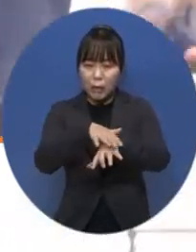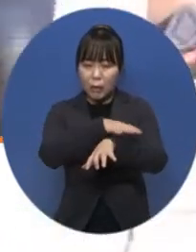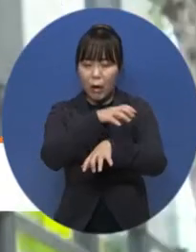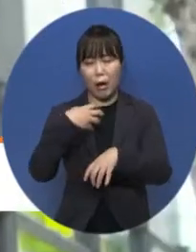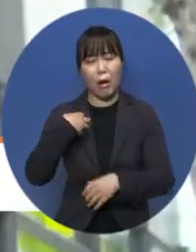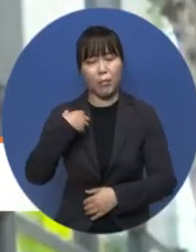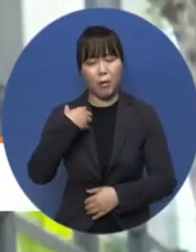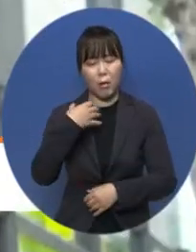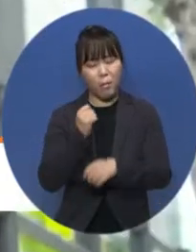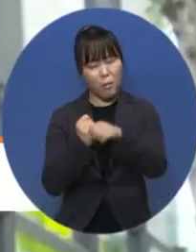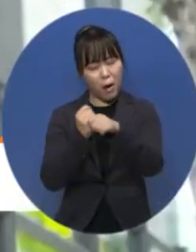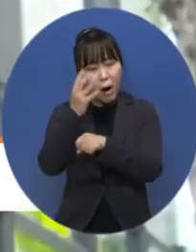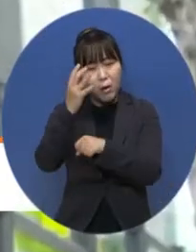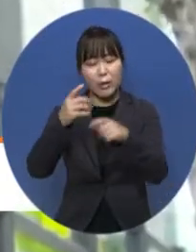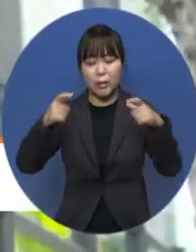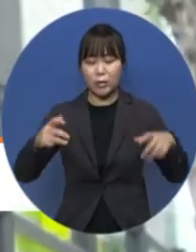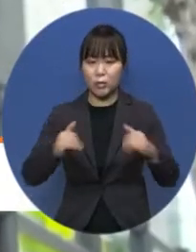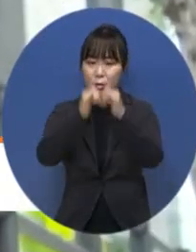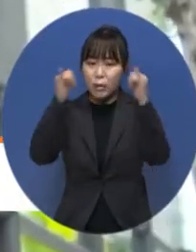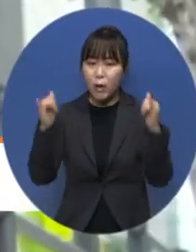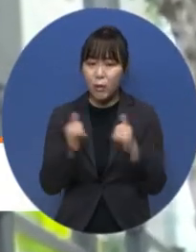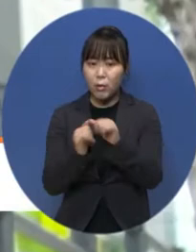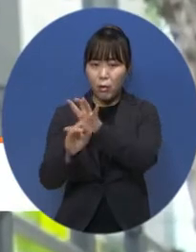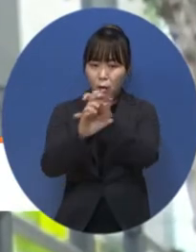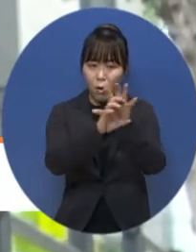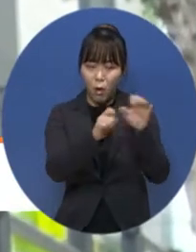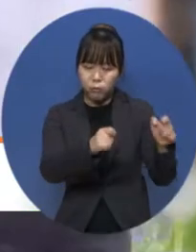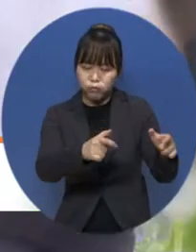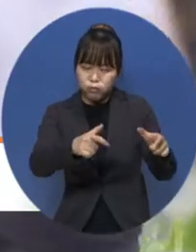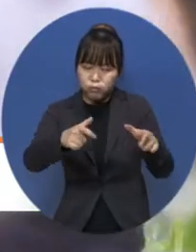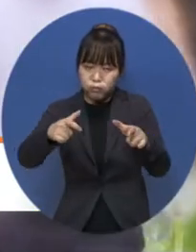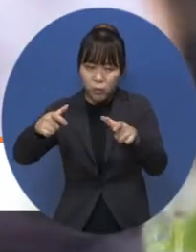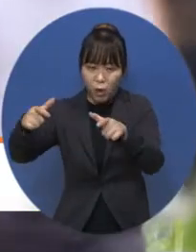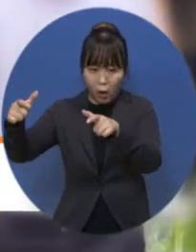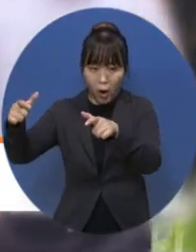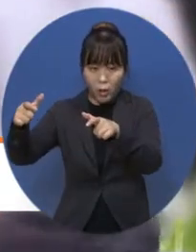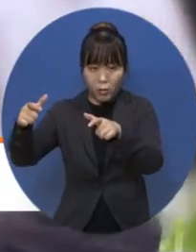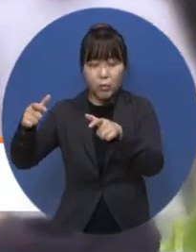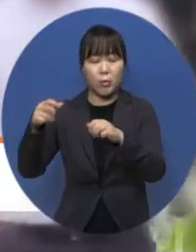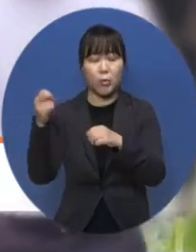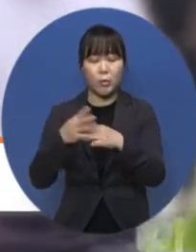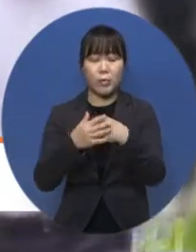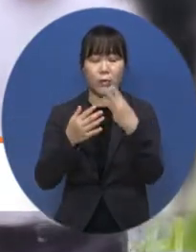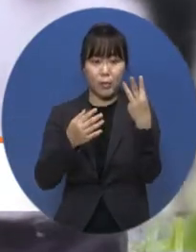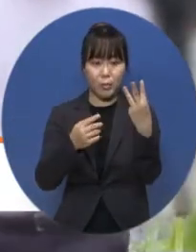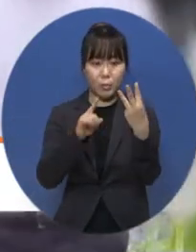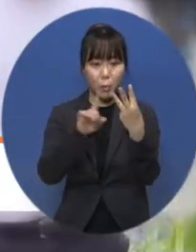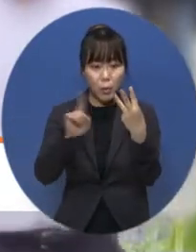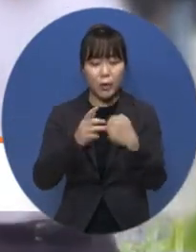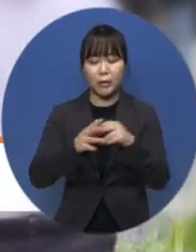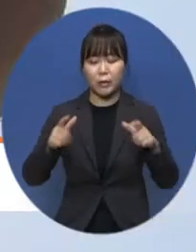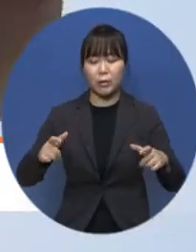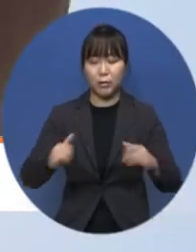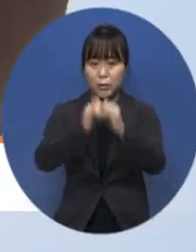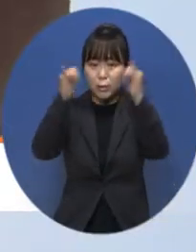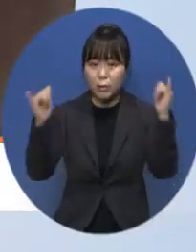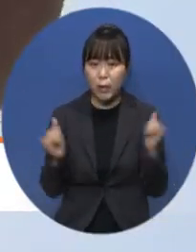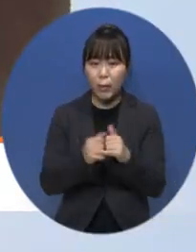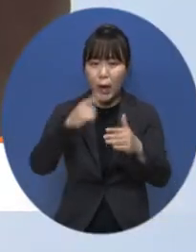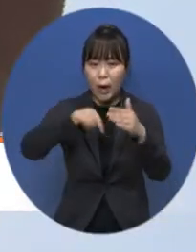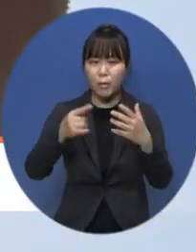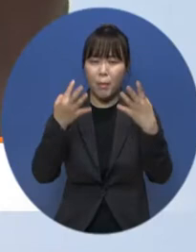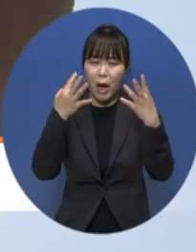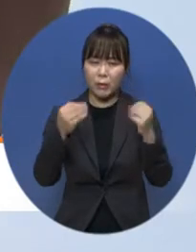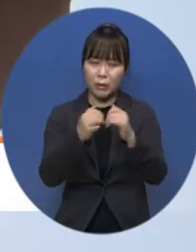가능한 수준을 넘어 지역사회에서 코로나19 유행이 지속해 확산하는 단계며, 3단계는 지역사회에서